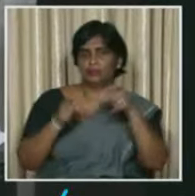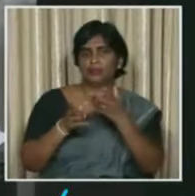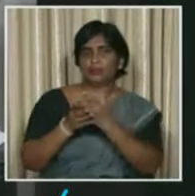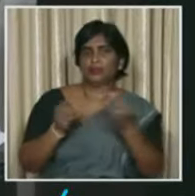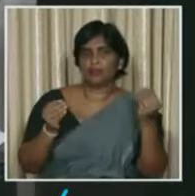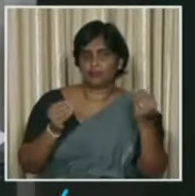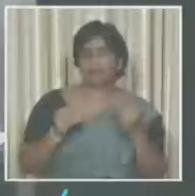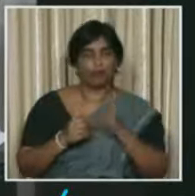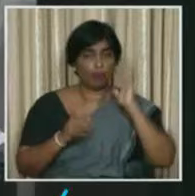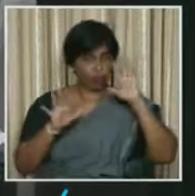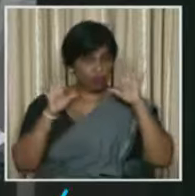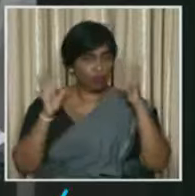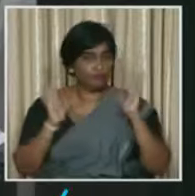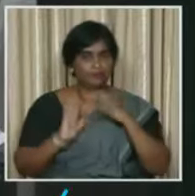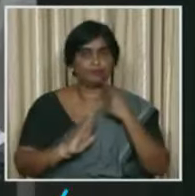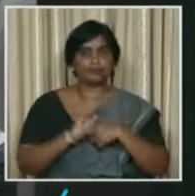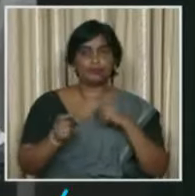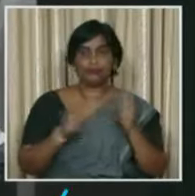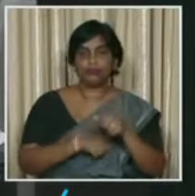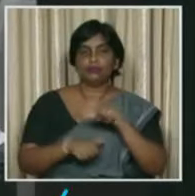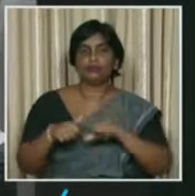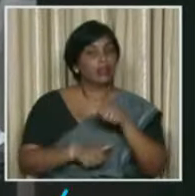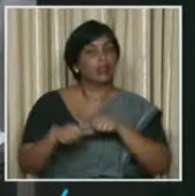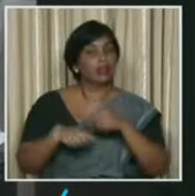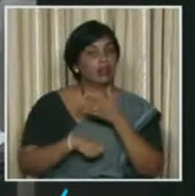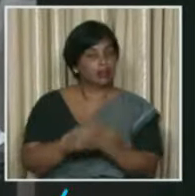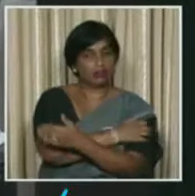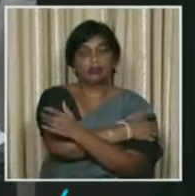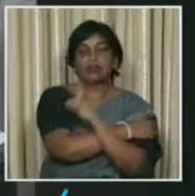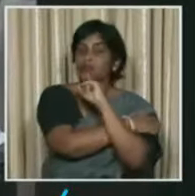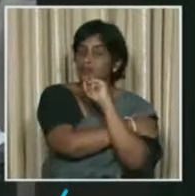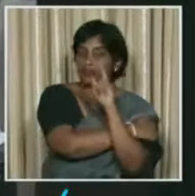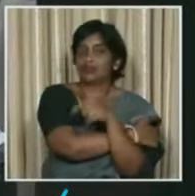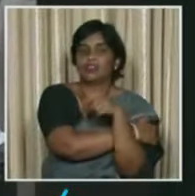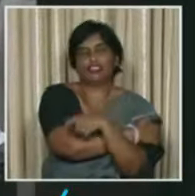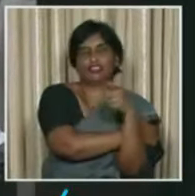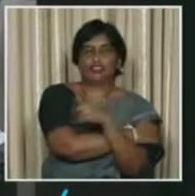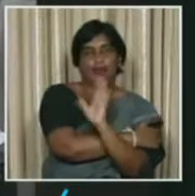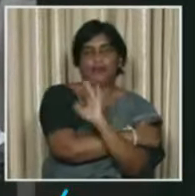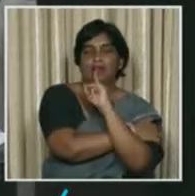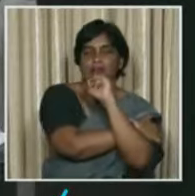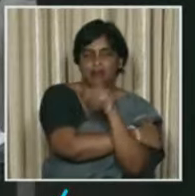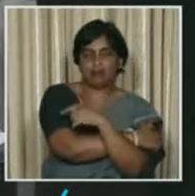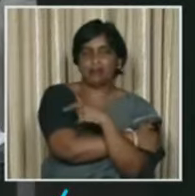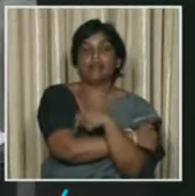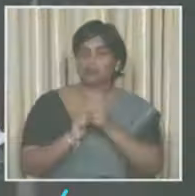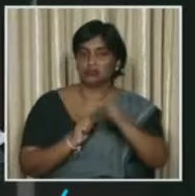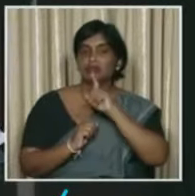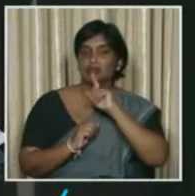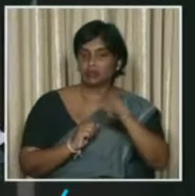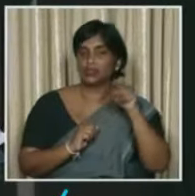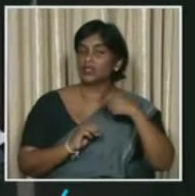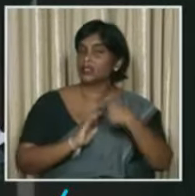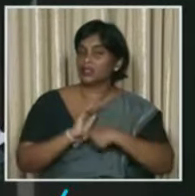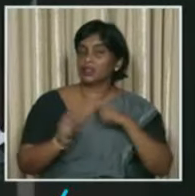වෙනවලු. ඉතින් මහ ලොකු දෙයක් නෙවෙයිනේ. ශ්‍රී ලංකා ක්‍රිකට් ආයතනයම නිල්ලුවේ තහනම. ගිහිල්ලා කියයි දැන් තහනම ඉවත් කරගන්න කියලා. මේක තමයි නාඩගම.